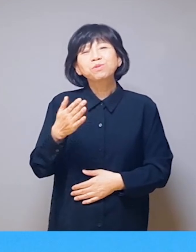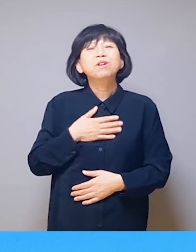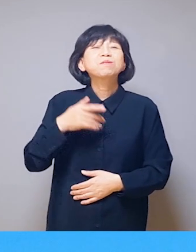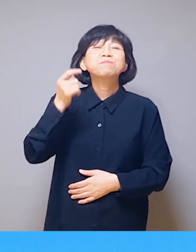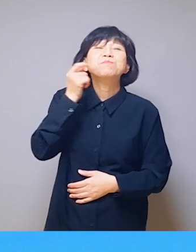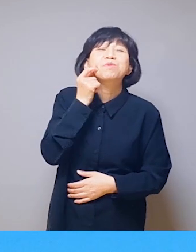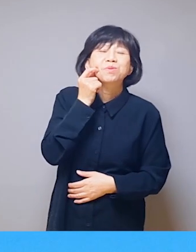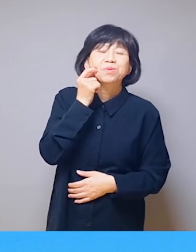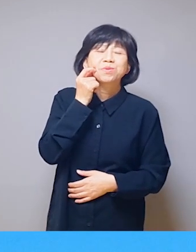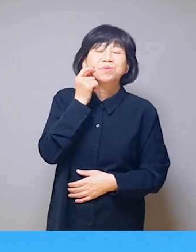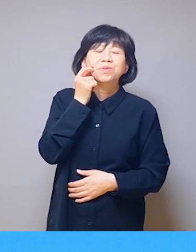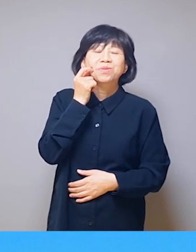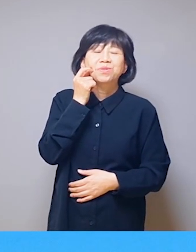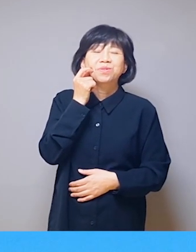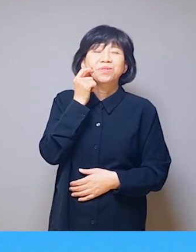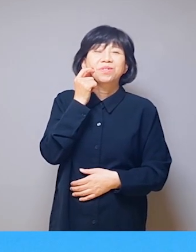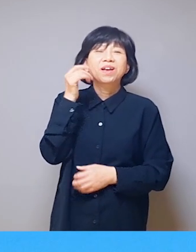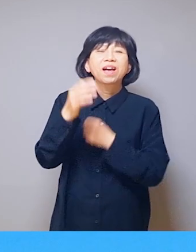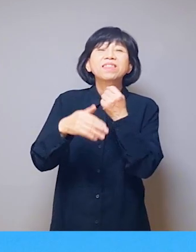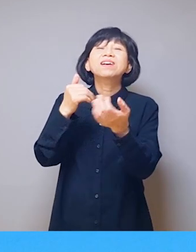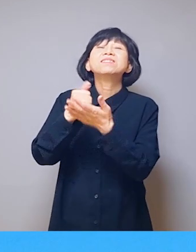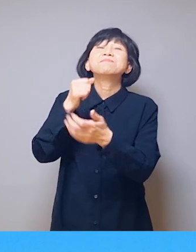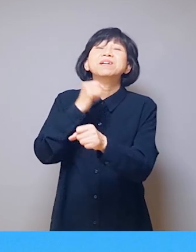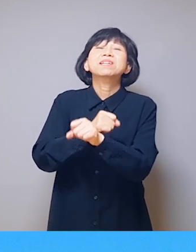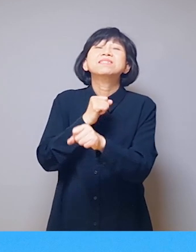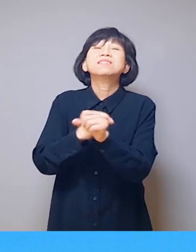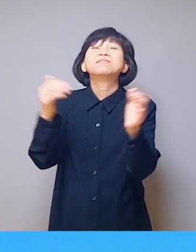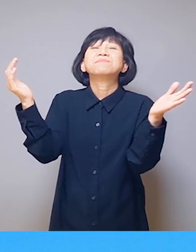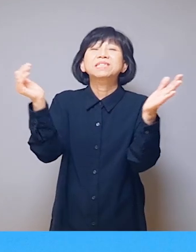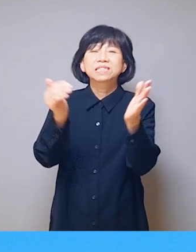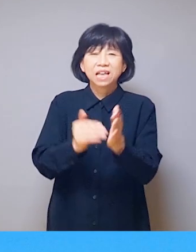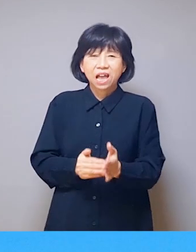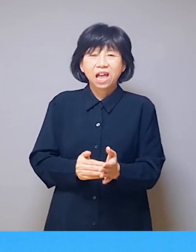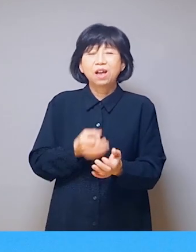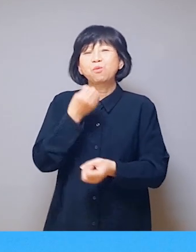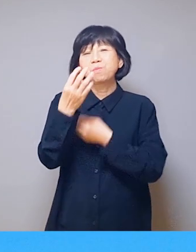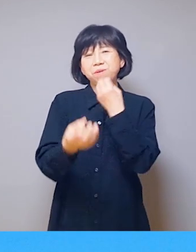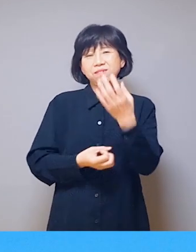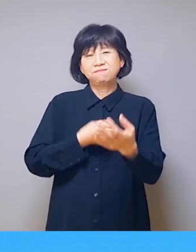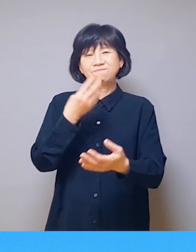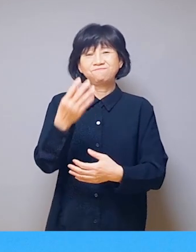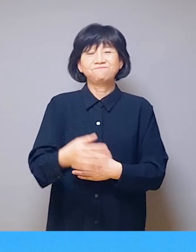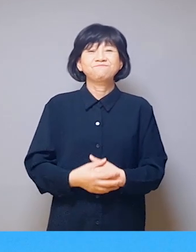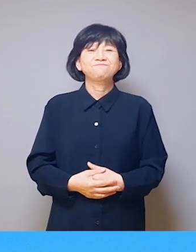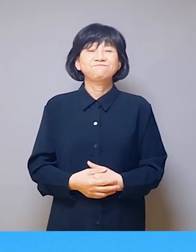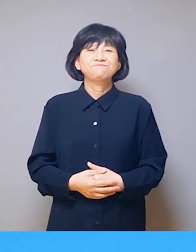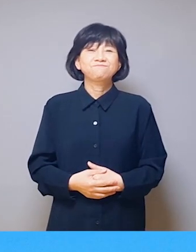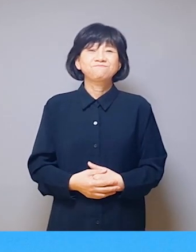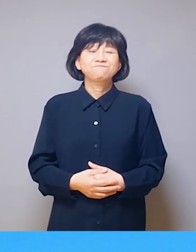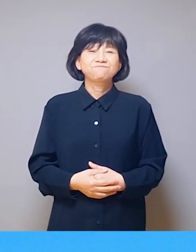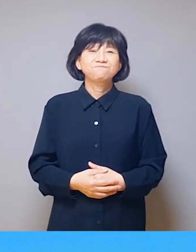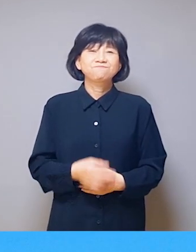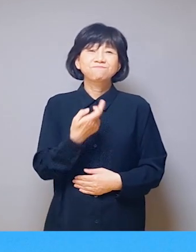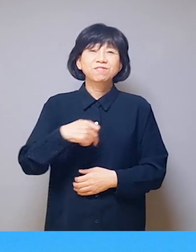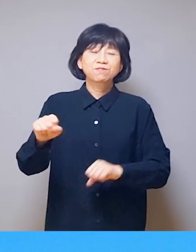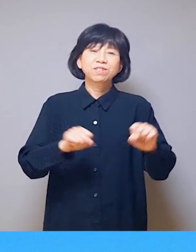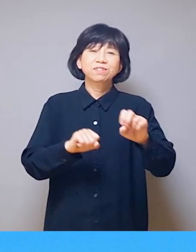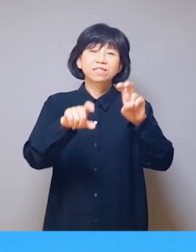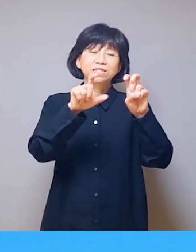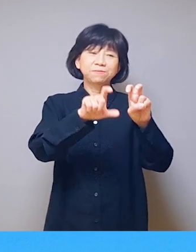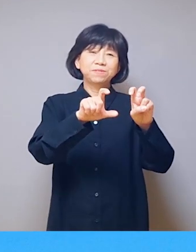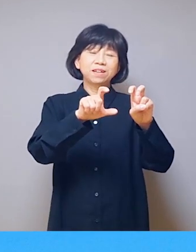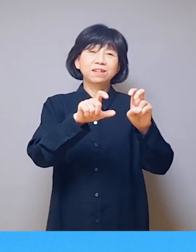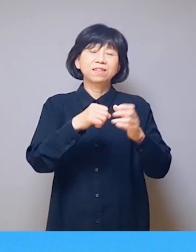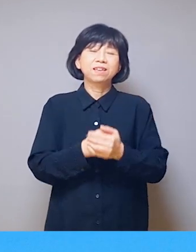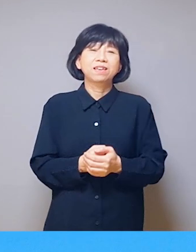하나님께서 하셨구나라는 것을 고백하게끔 만드시는 줄 믿습니다. 사도행전 20장에서 예배소